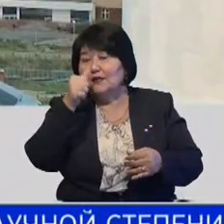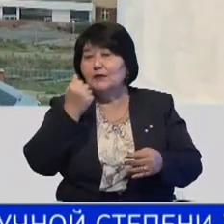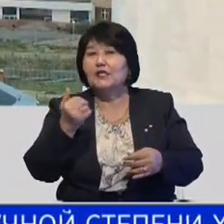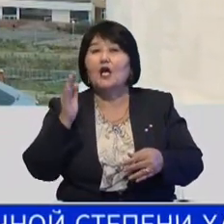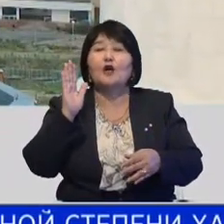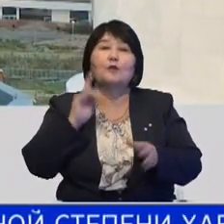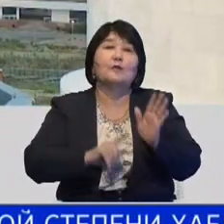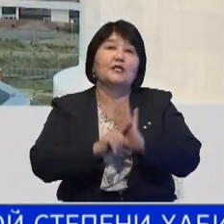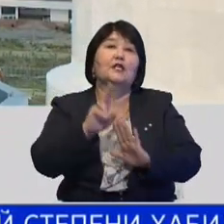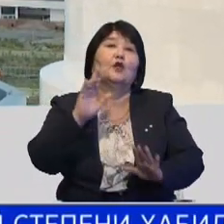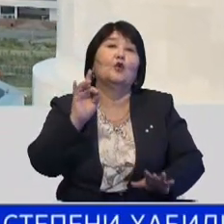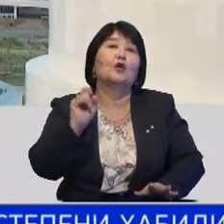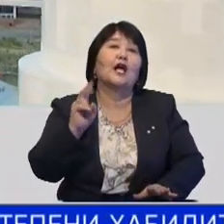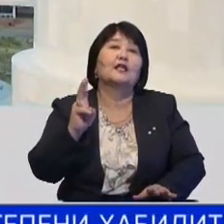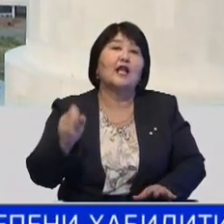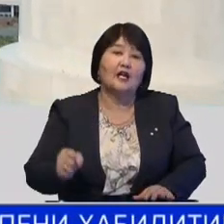послание